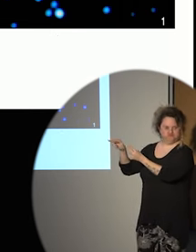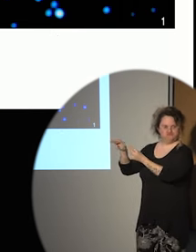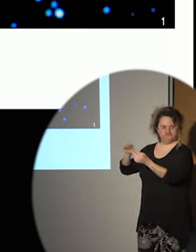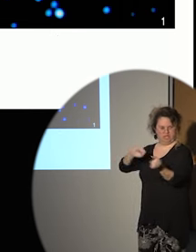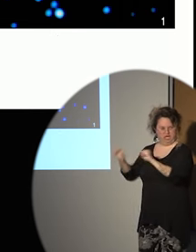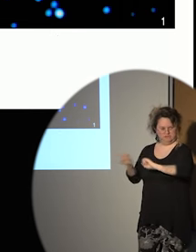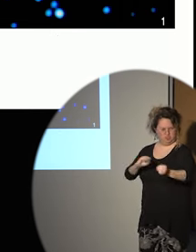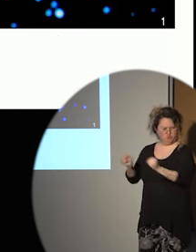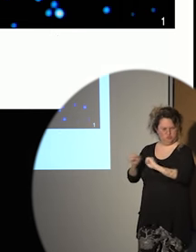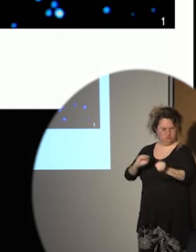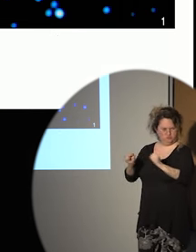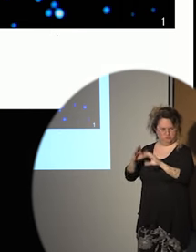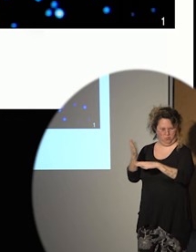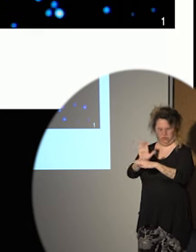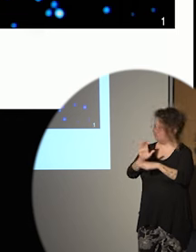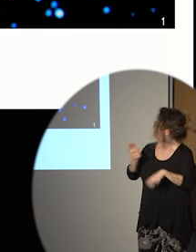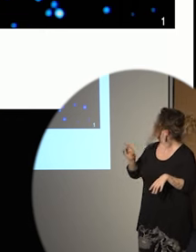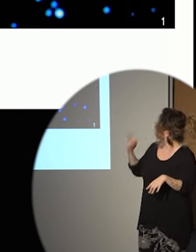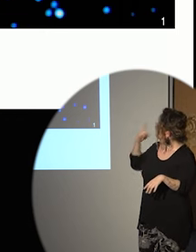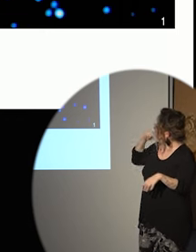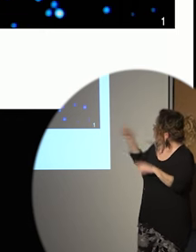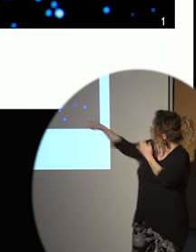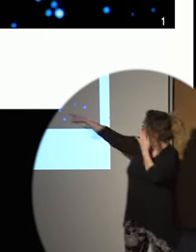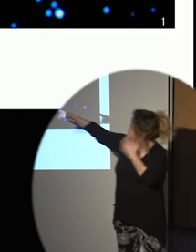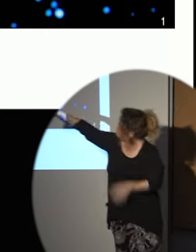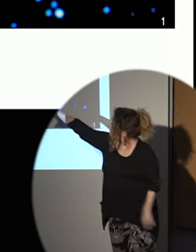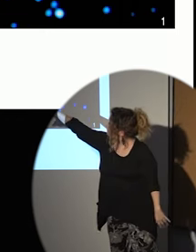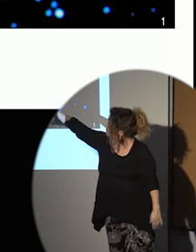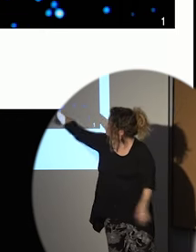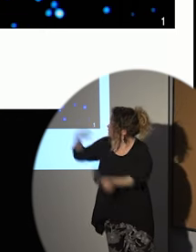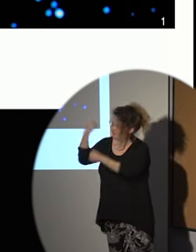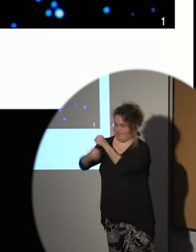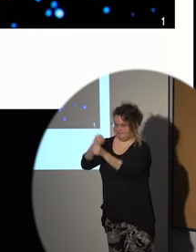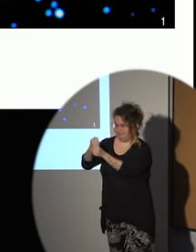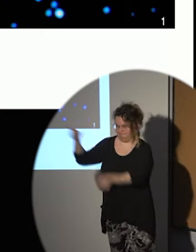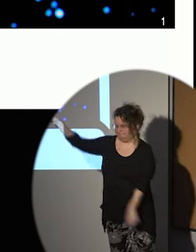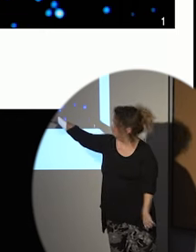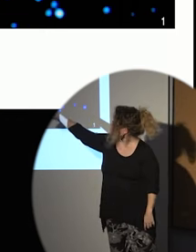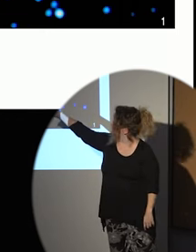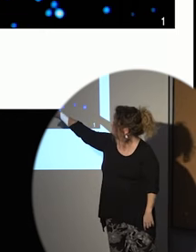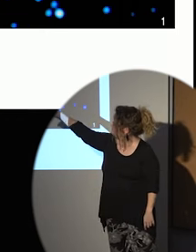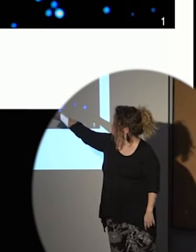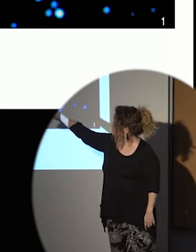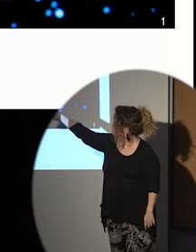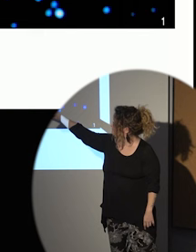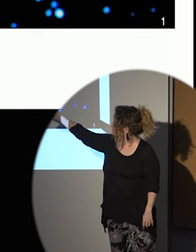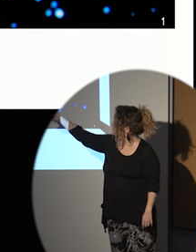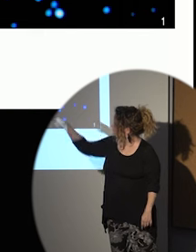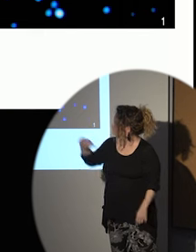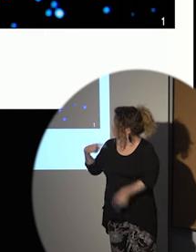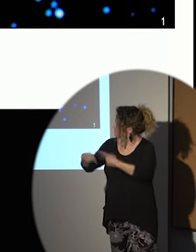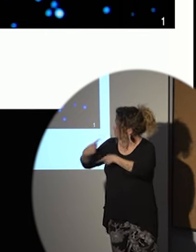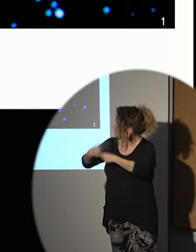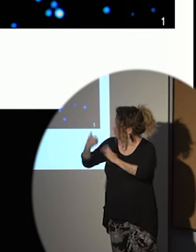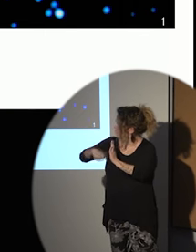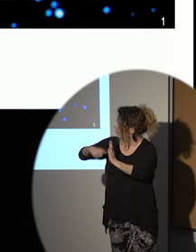qui va passer là. Alors, ce que vous voyez ici, vous voyez défiler les années. Les gens observaient année par année, mois par mois. Et voyez, regardez maintenant ce qui se